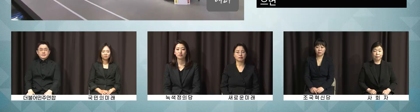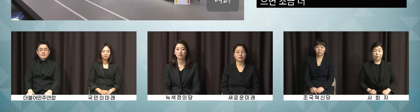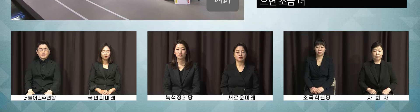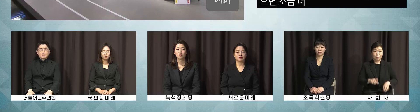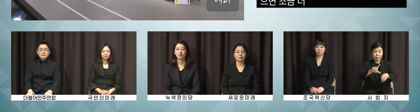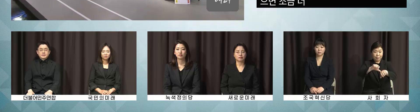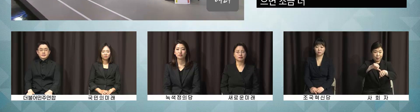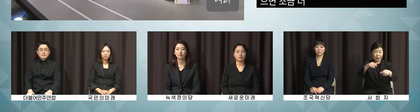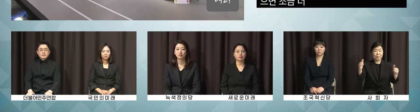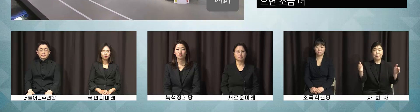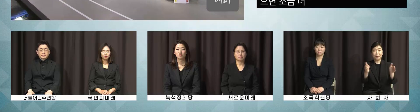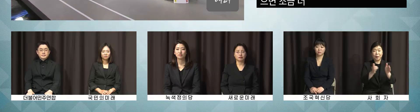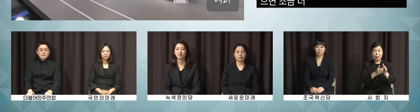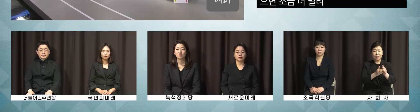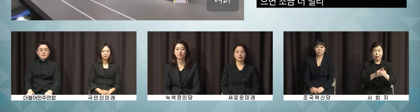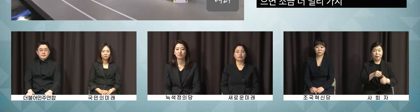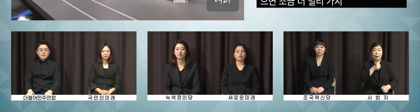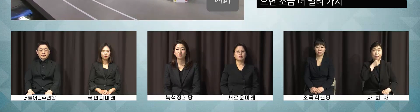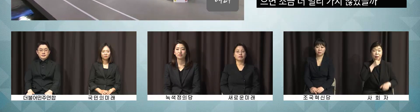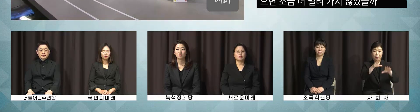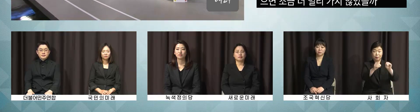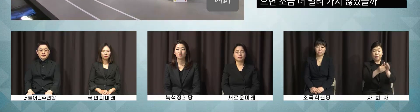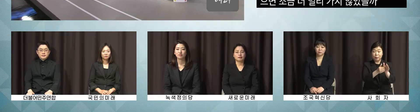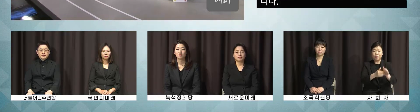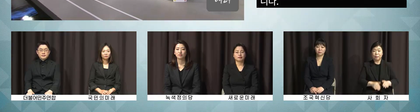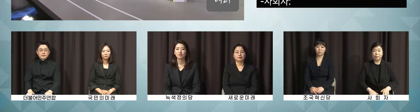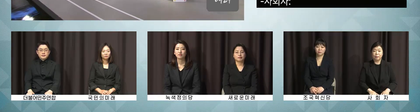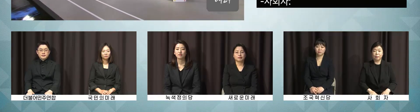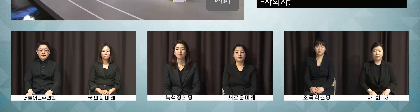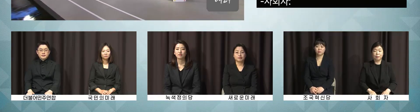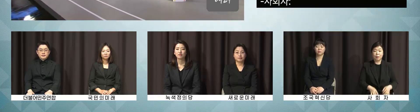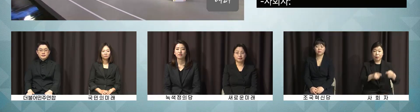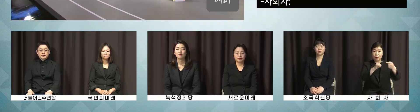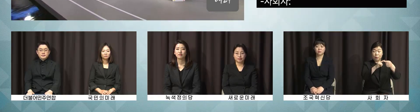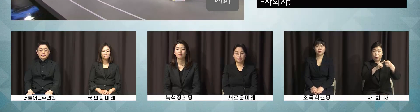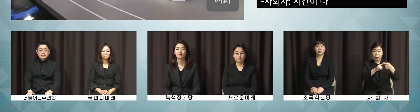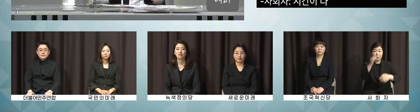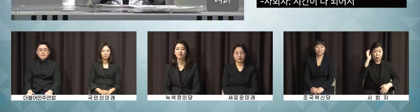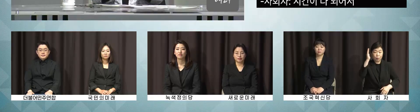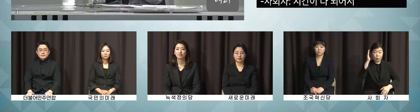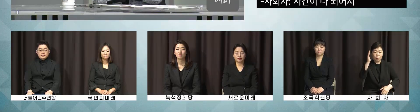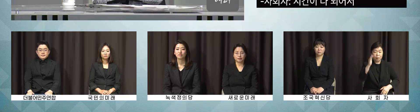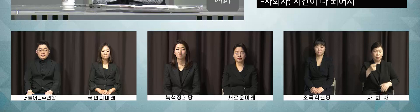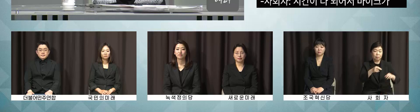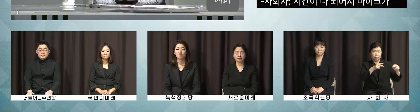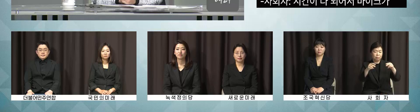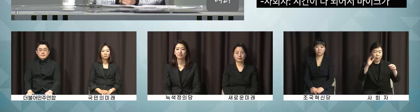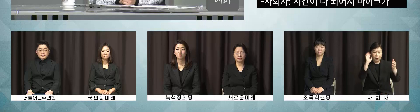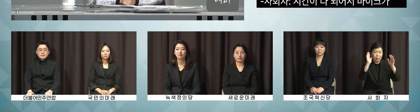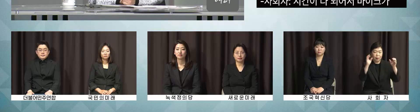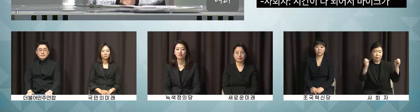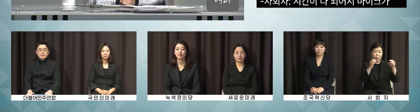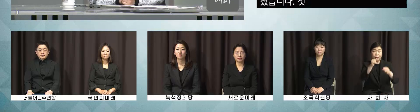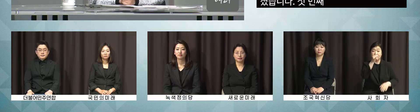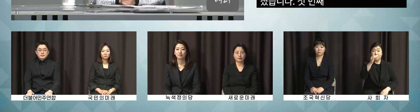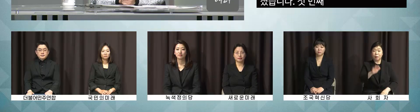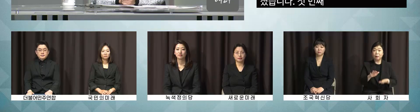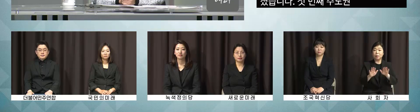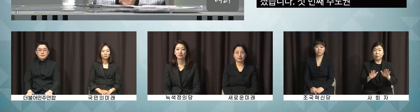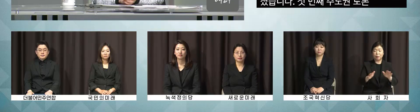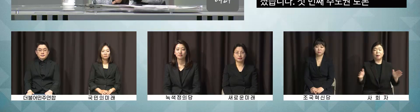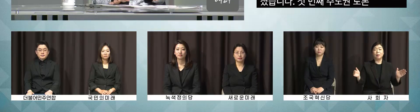네, 시간이 다 되어서 마이크가 꺼졌습니다. 네, 첫 번째 주도권 토론, 아주 열띤 토론이 벌어졌었는데